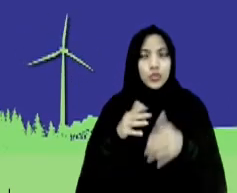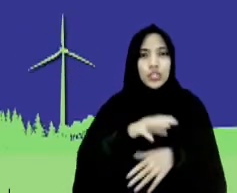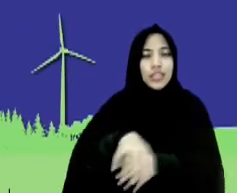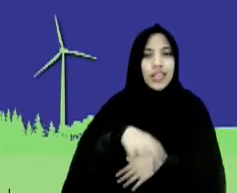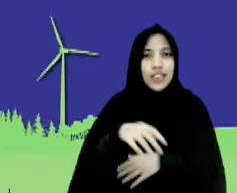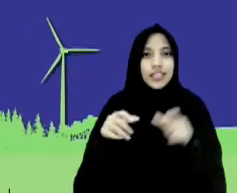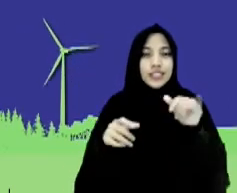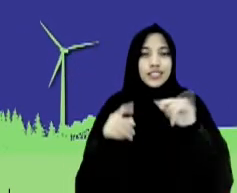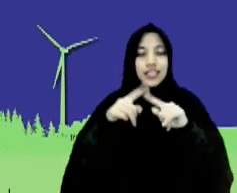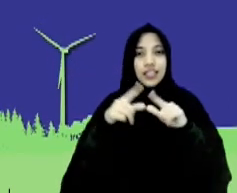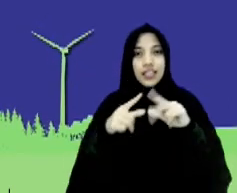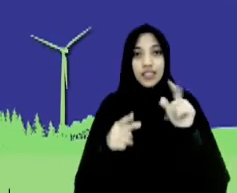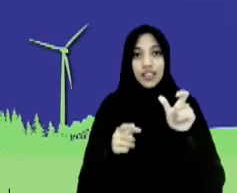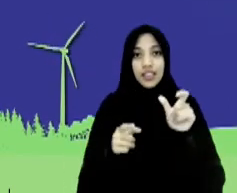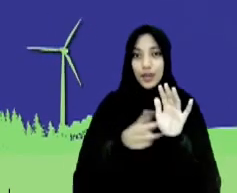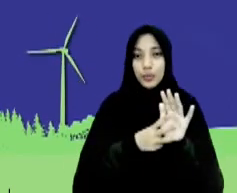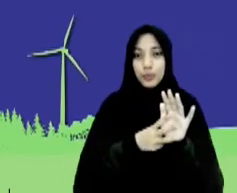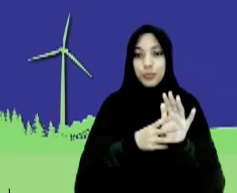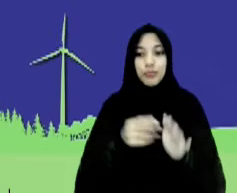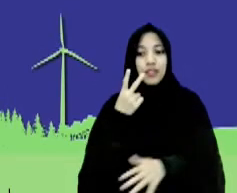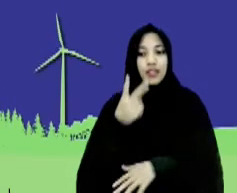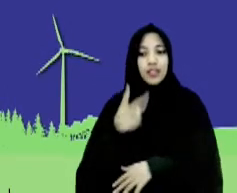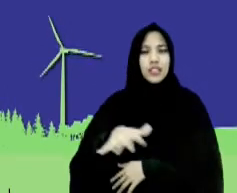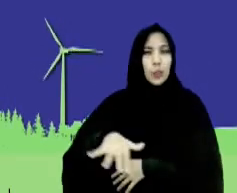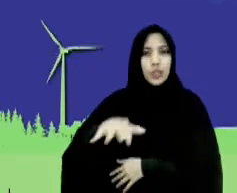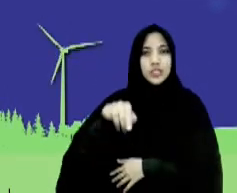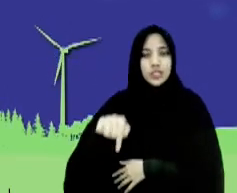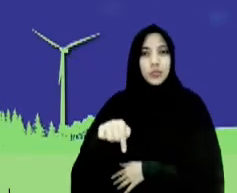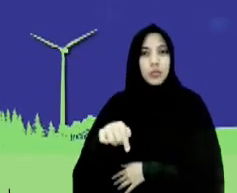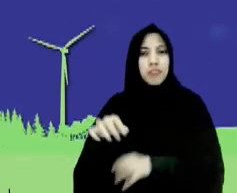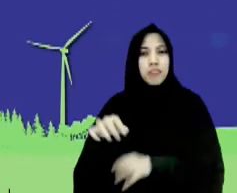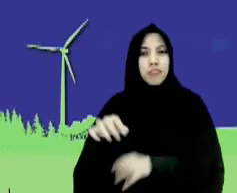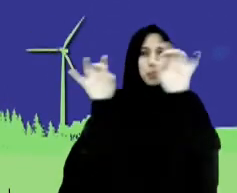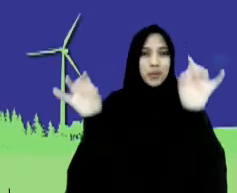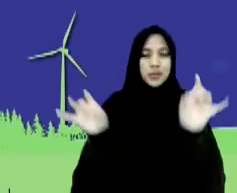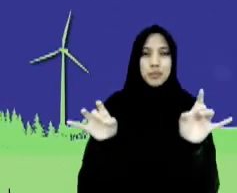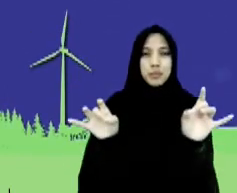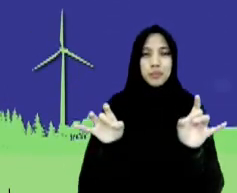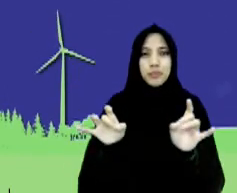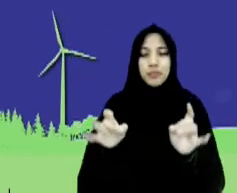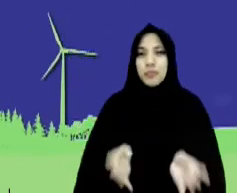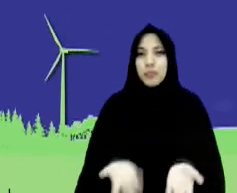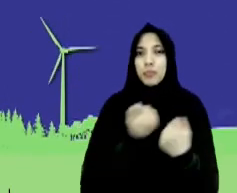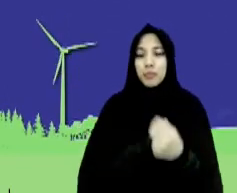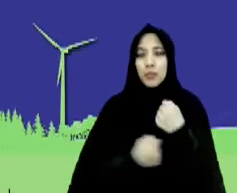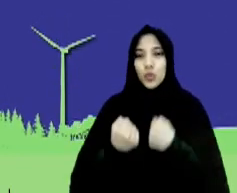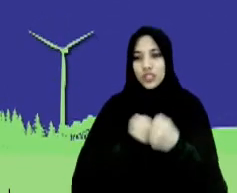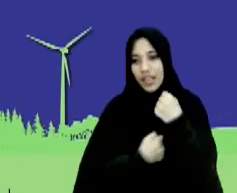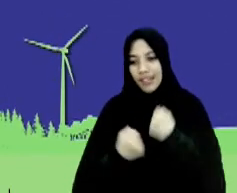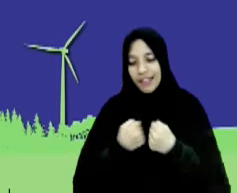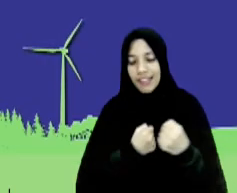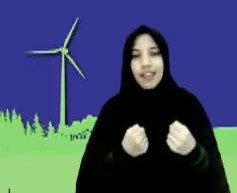Citarum ya Eh kondisi Citarum itu dengan berbagai macam eh industri dan pabrik-pabrik yang sekitar